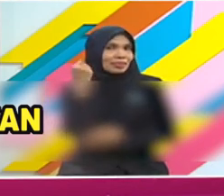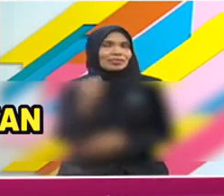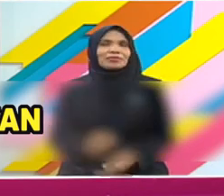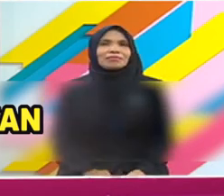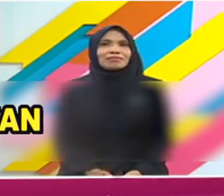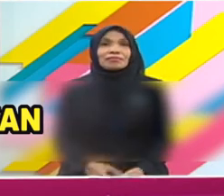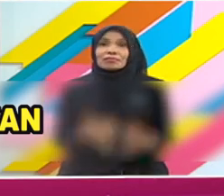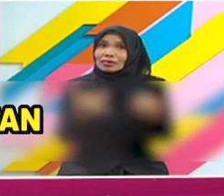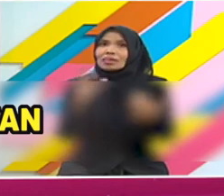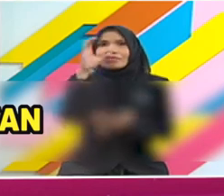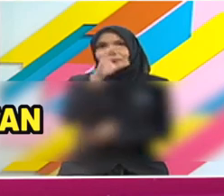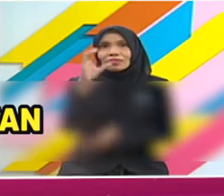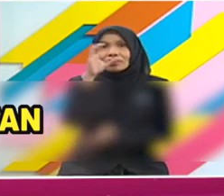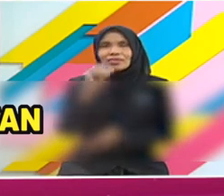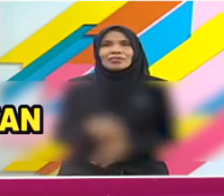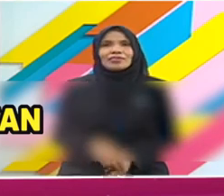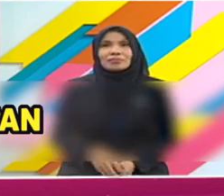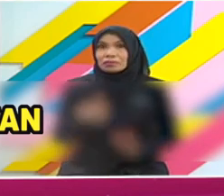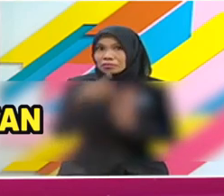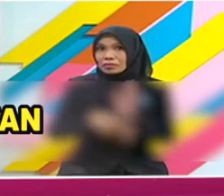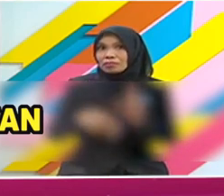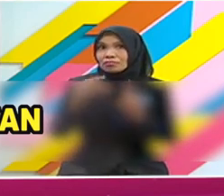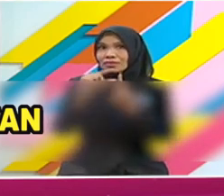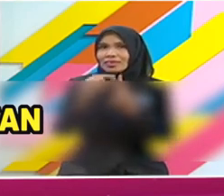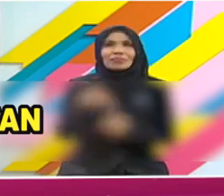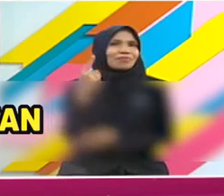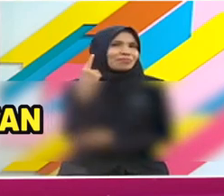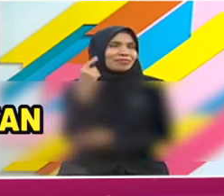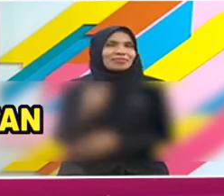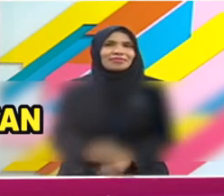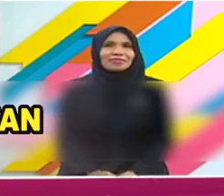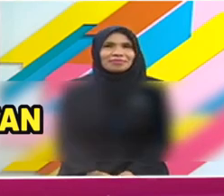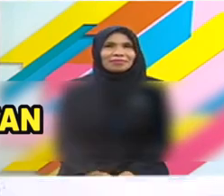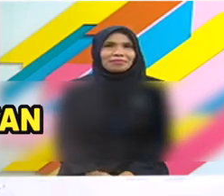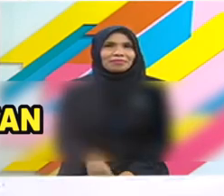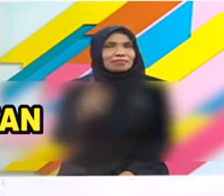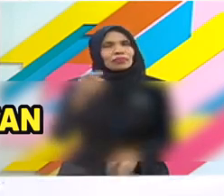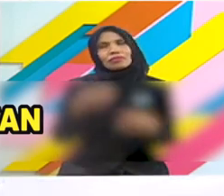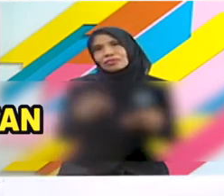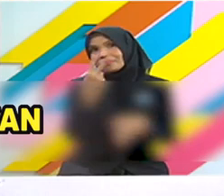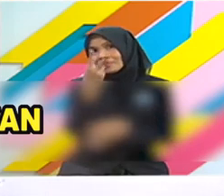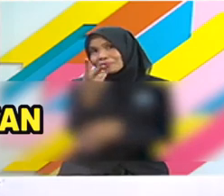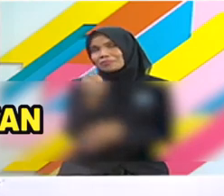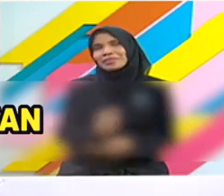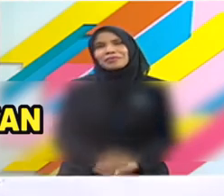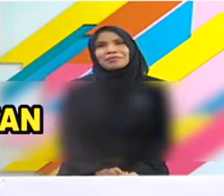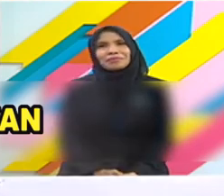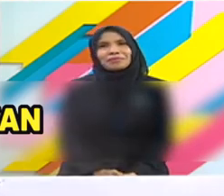perkataan telinga. Okay. Ini Kak Rina nampak, Cikgu. Bagus.